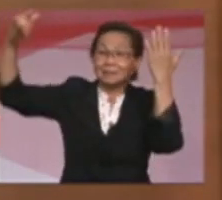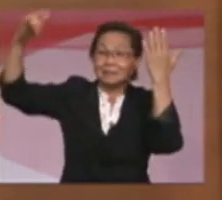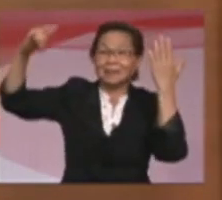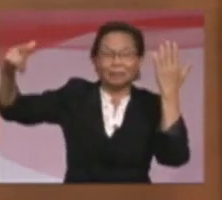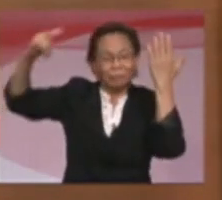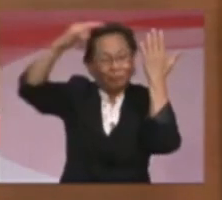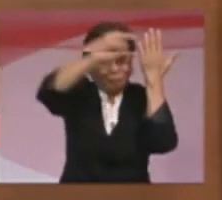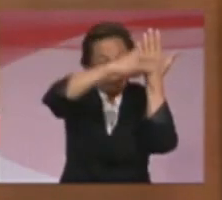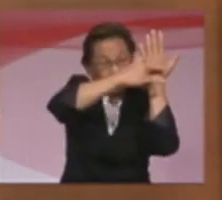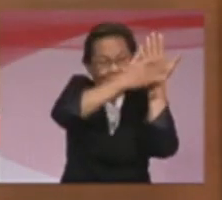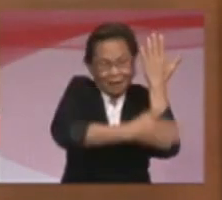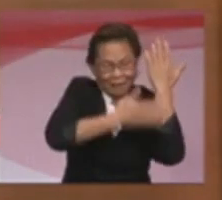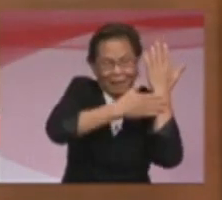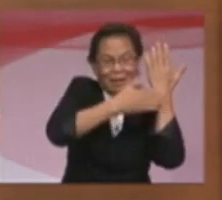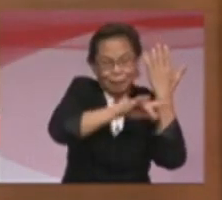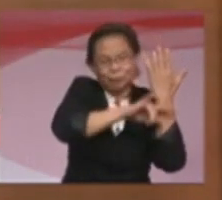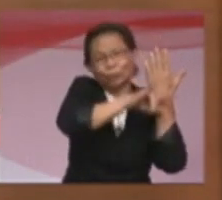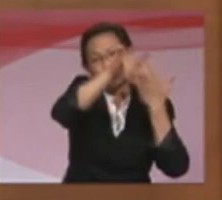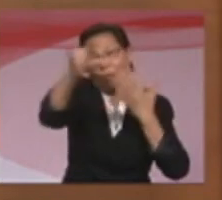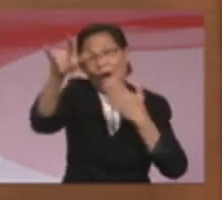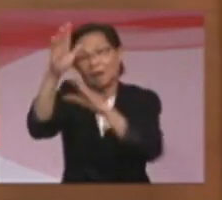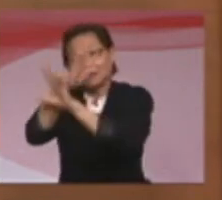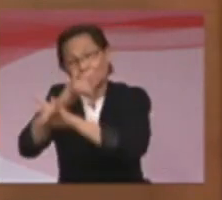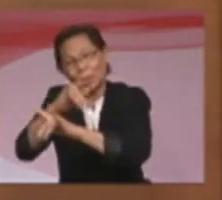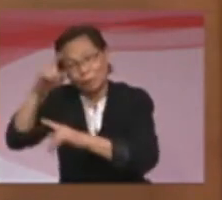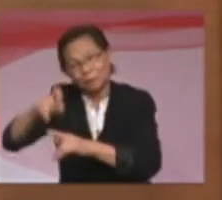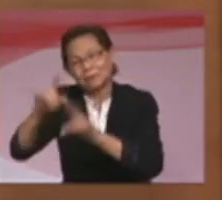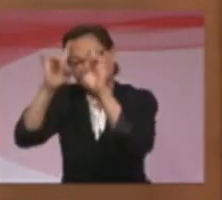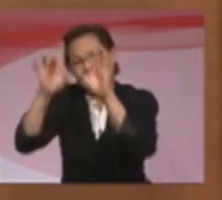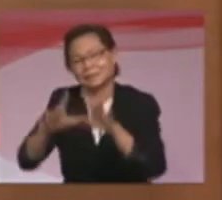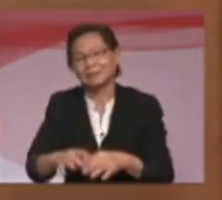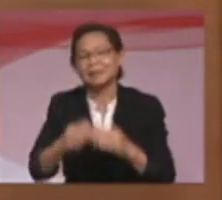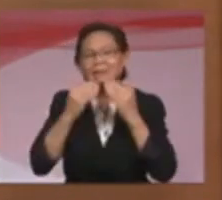lakukan di Semenanjung ini. Ya, yeah? Alright.